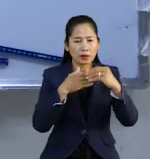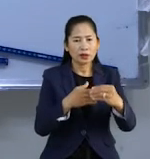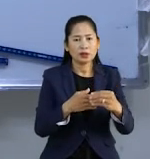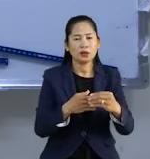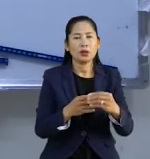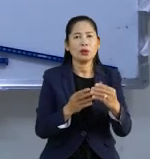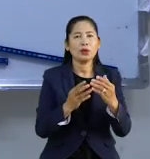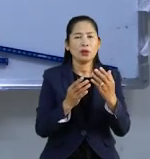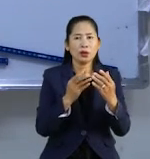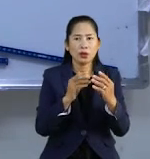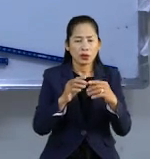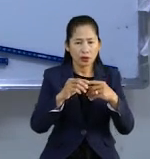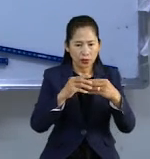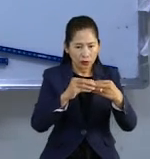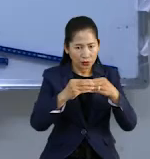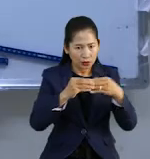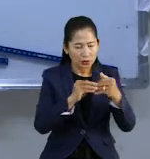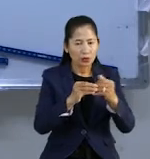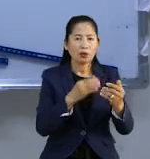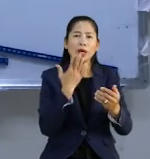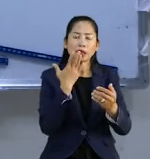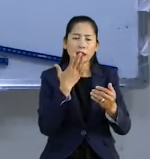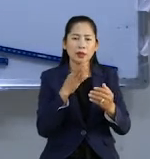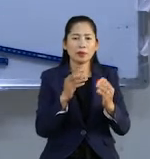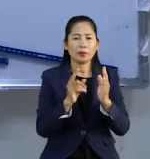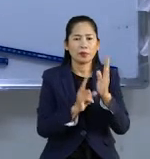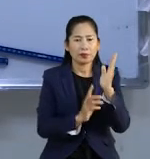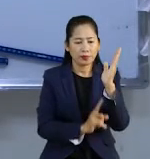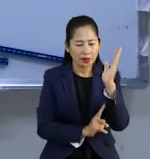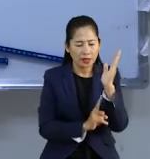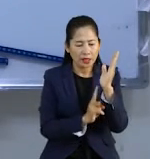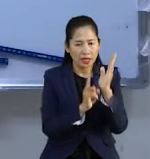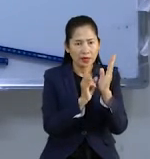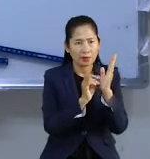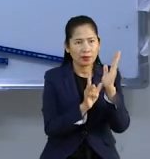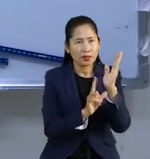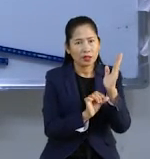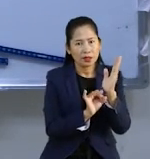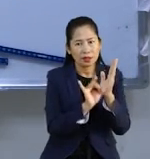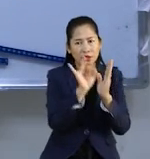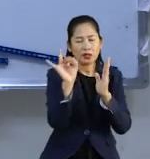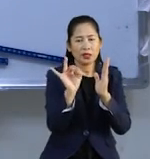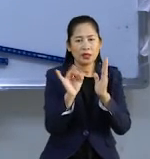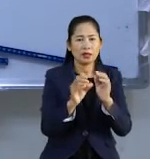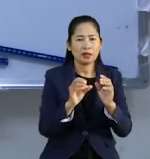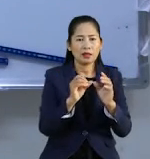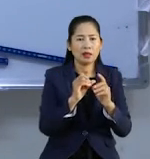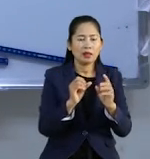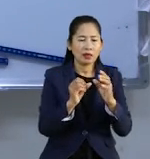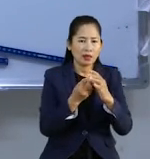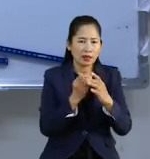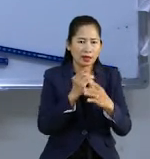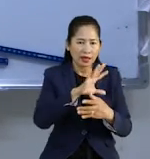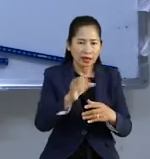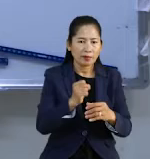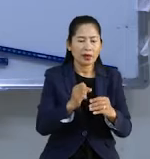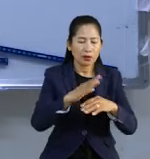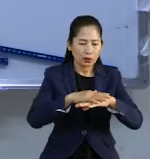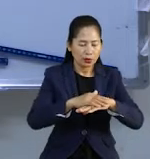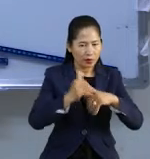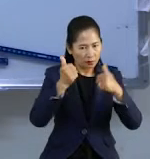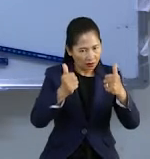คเนียโยกจัวตักปีดามเชอติลอุติฮอติปีระบาติปีและขมายเมียนกุณ